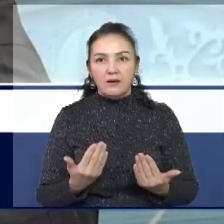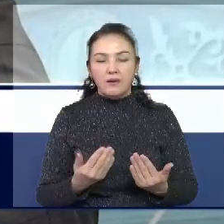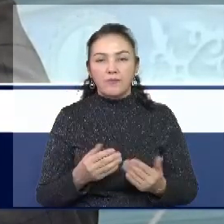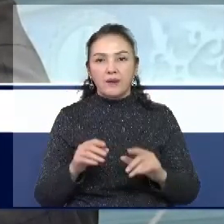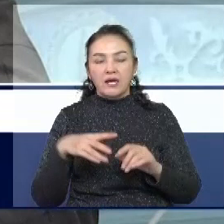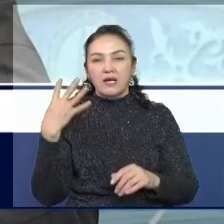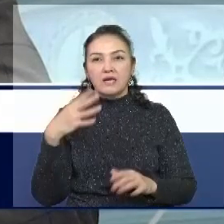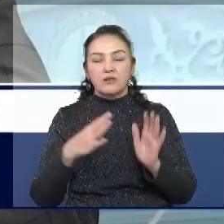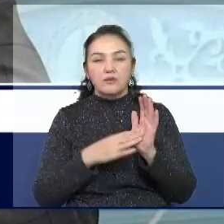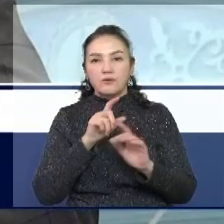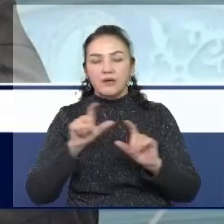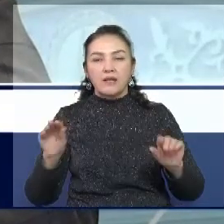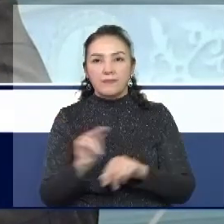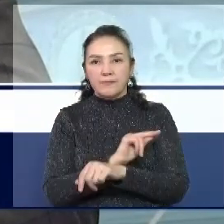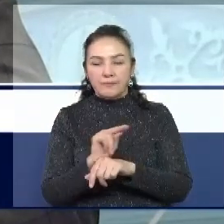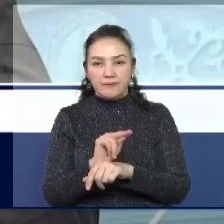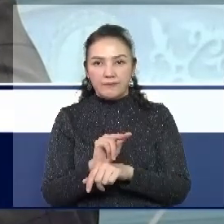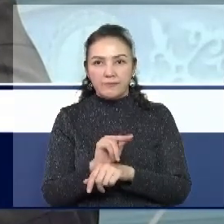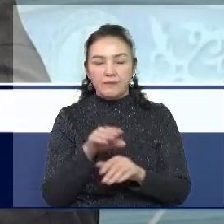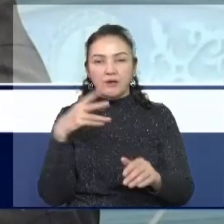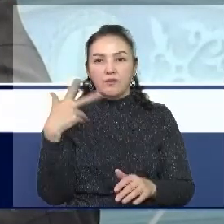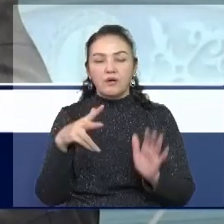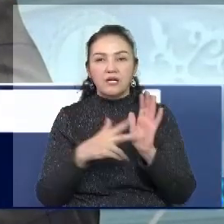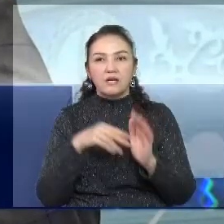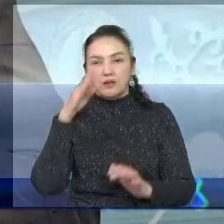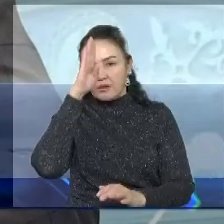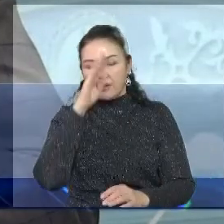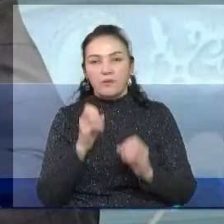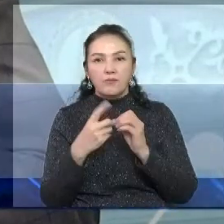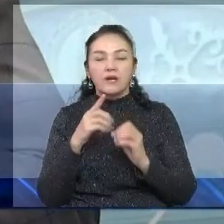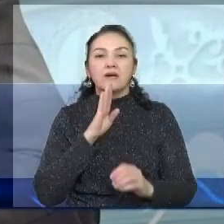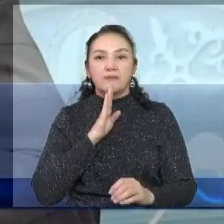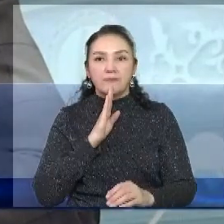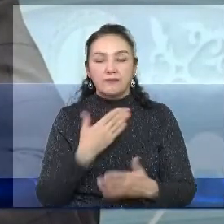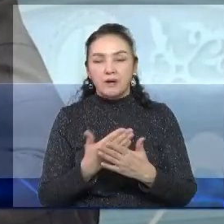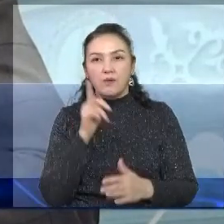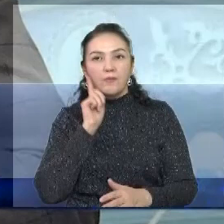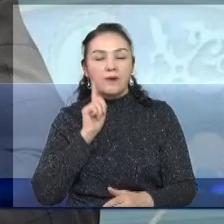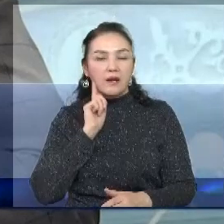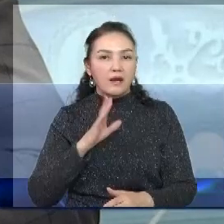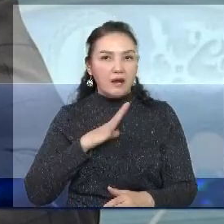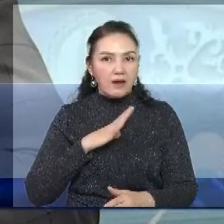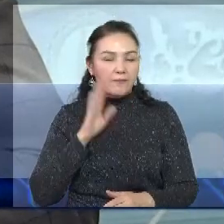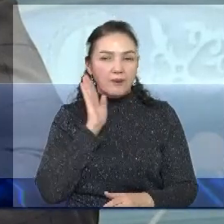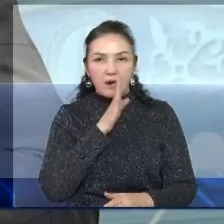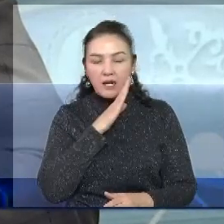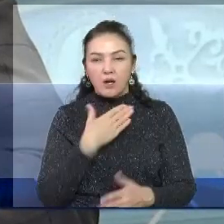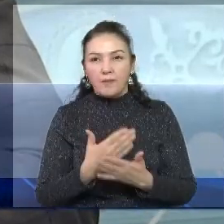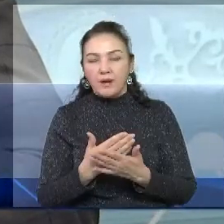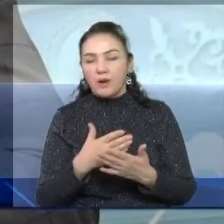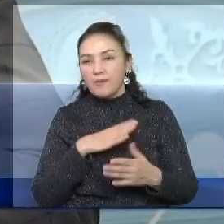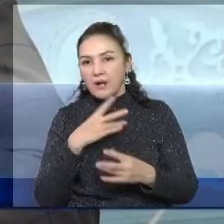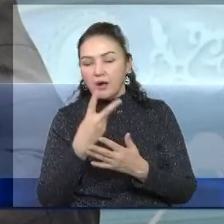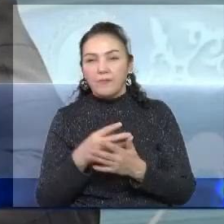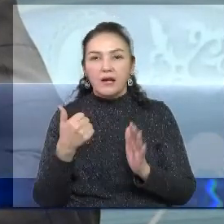орталықта 49 бала тәрбиеленіп отыр. Оның 38-і ұл, 11-і қыз. Уақытша болу жағдайында арнаулы әлеуметтік қызметтер көрсету